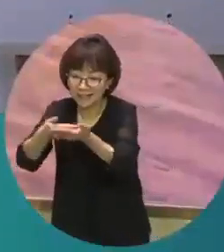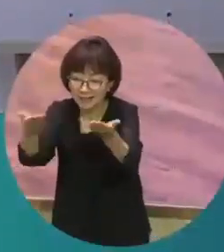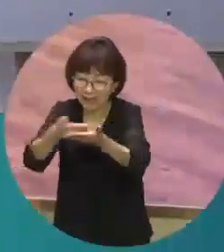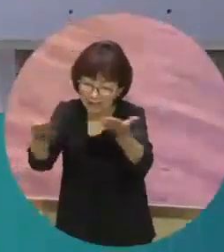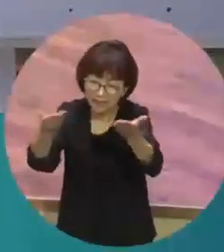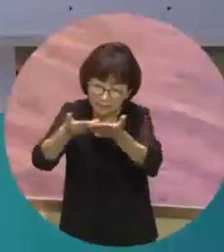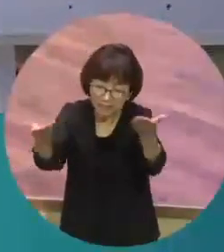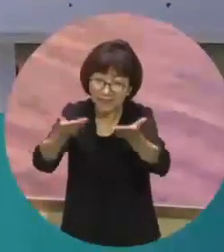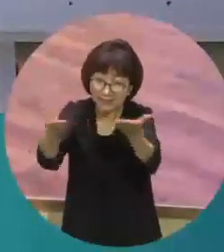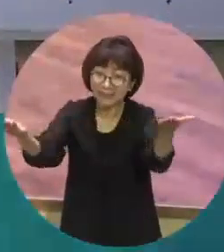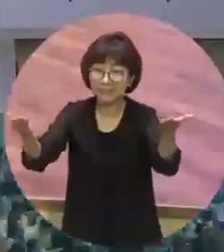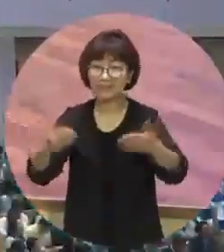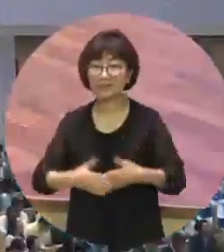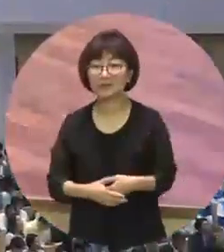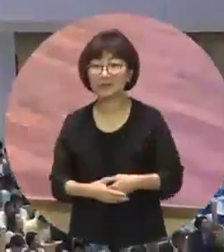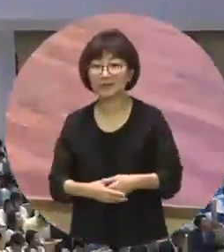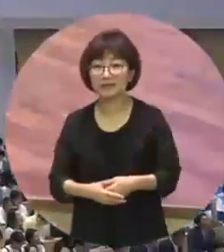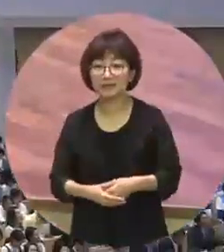주시니라.